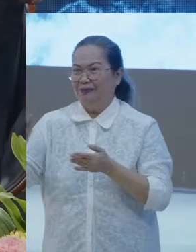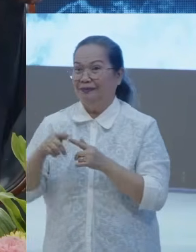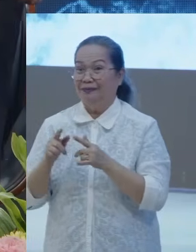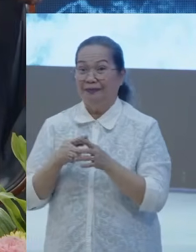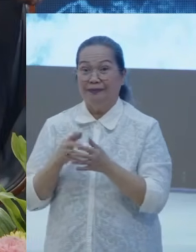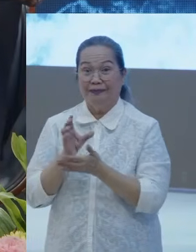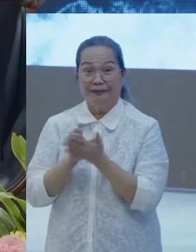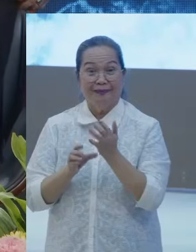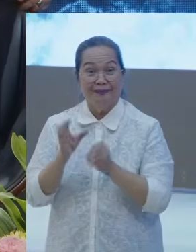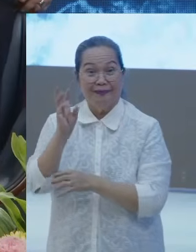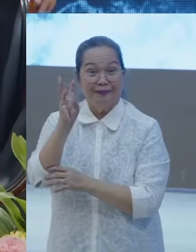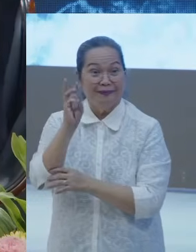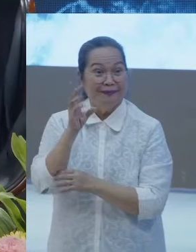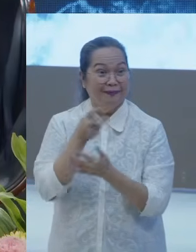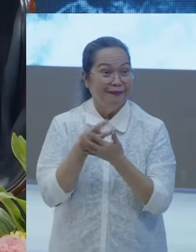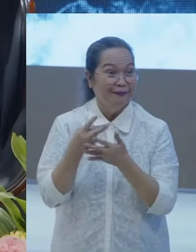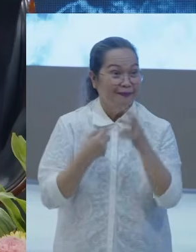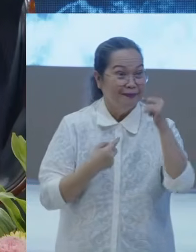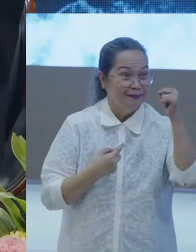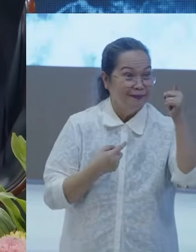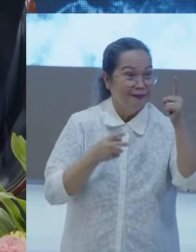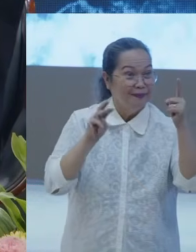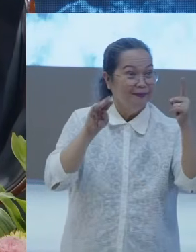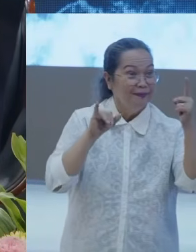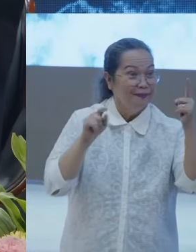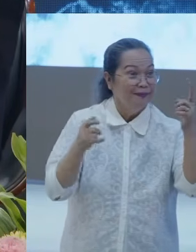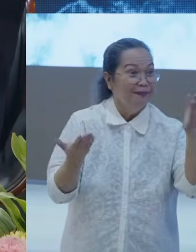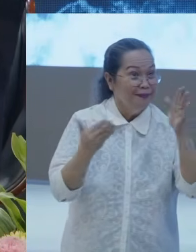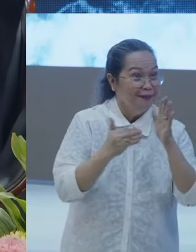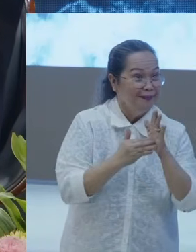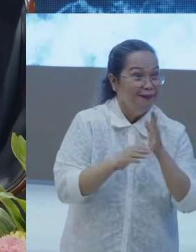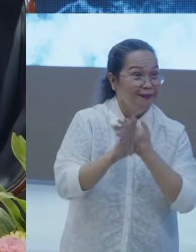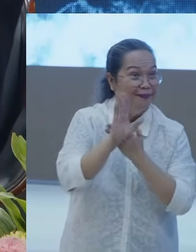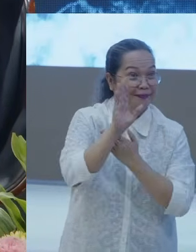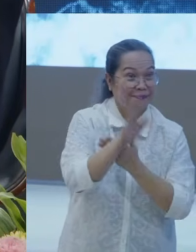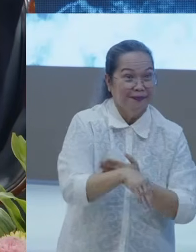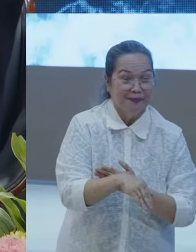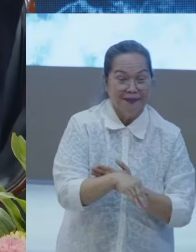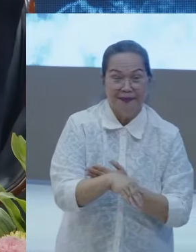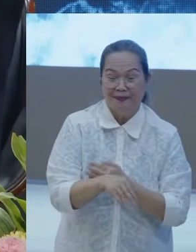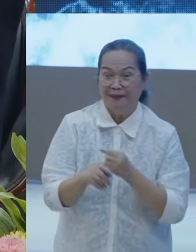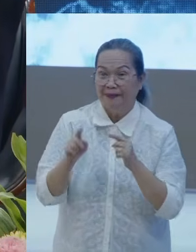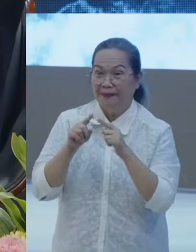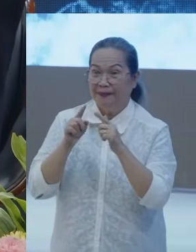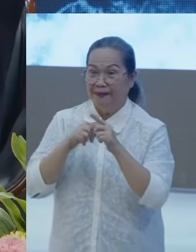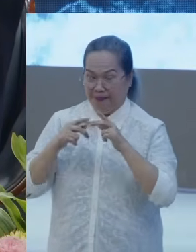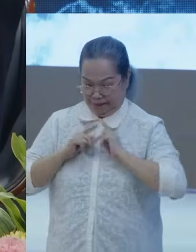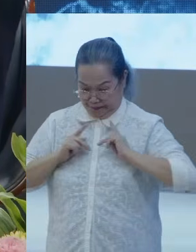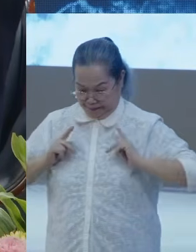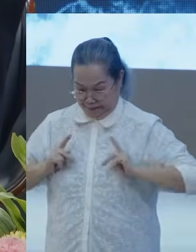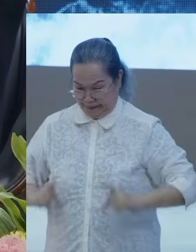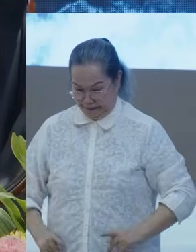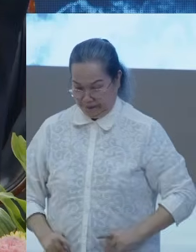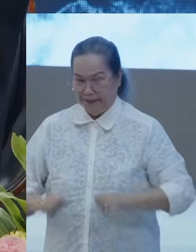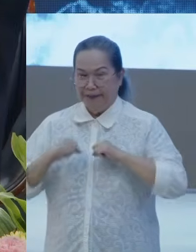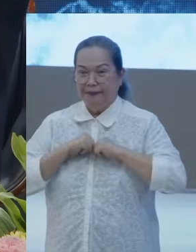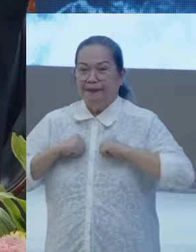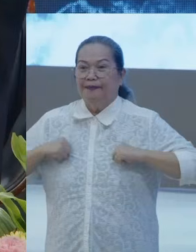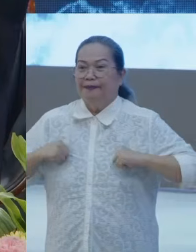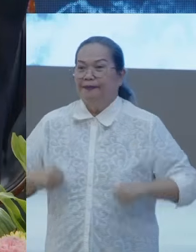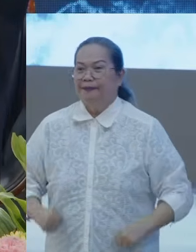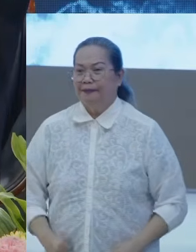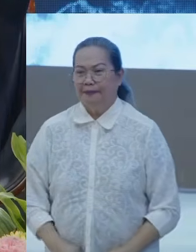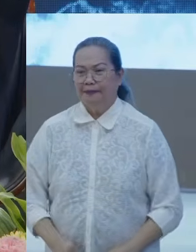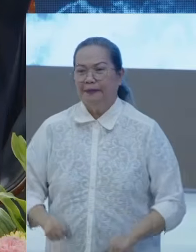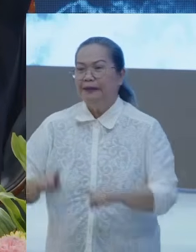16, verse 1 ng Matthew, inulit po itong passage na ito. And the Pharisees and Sadducees came, and to